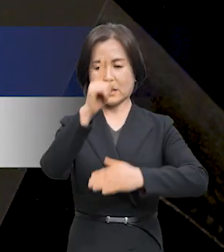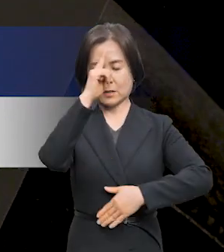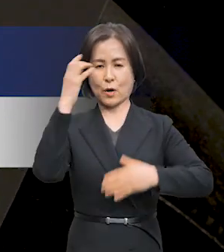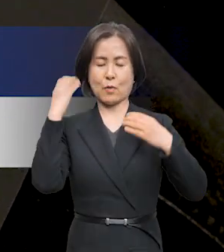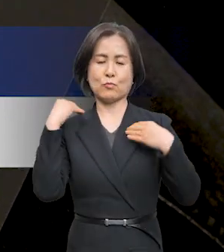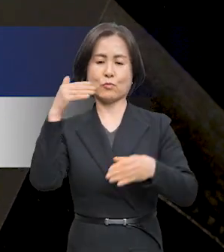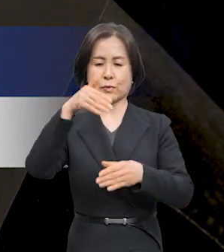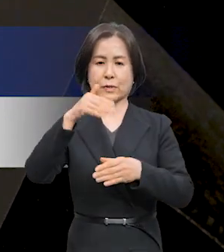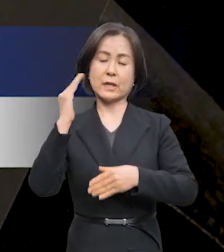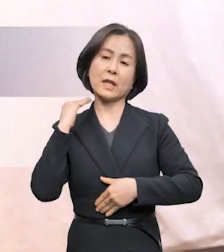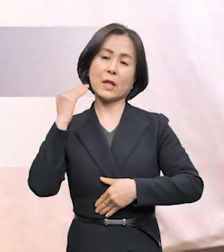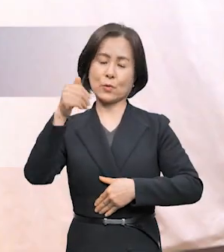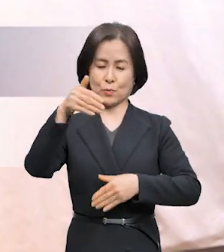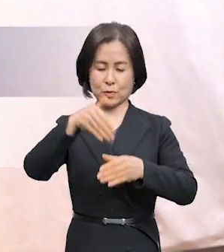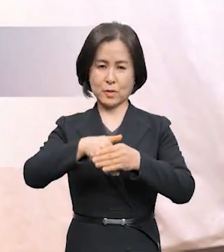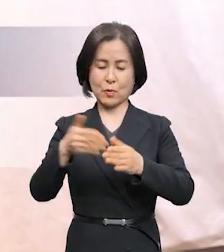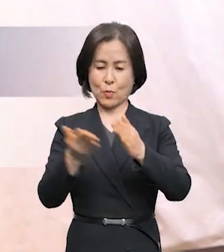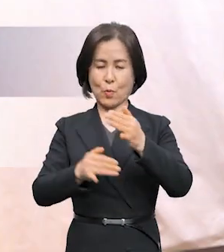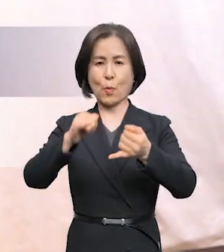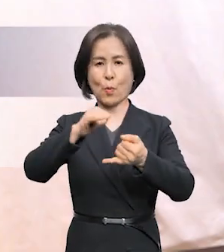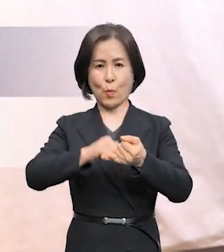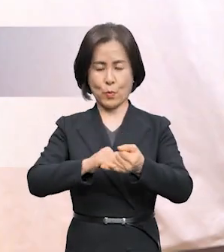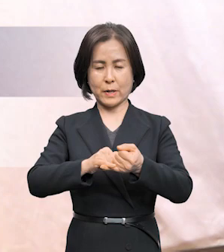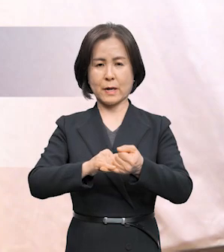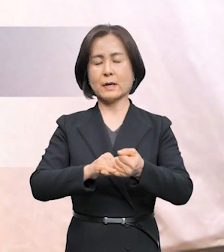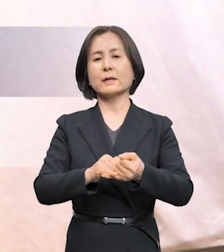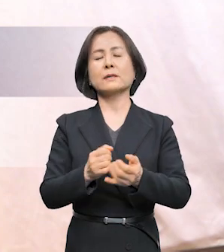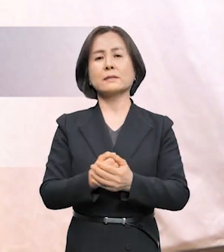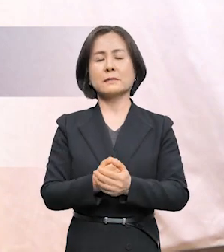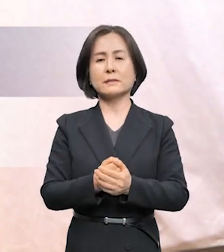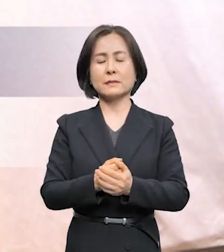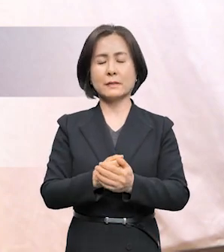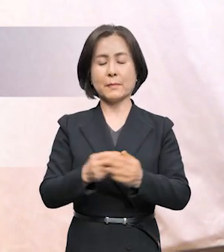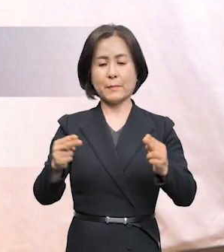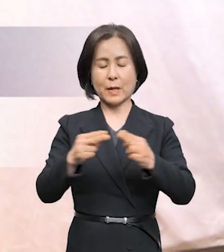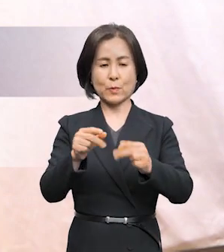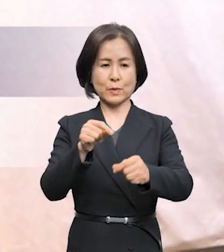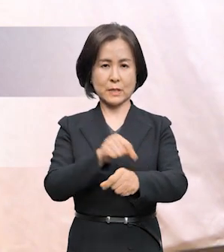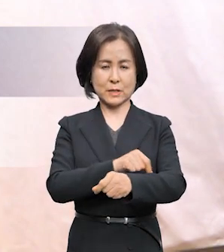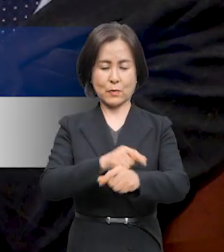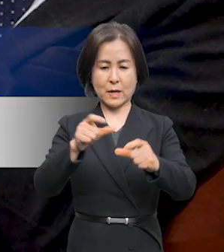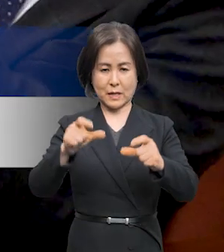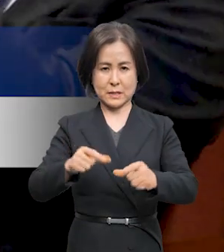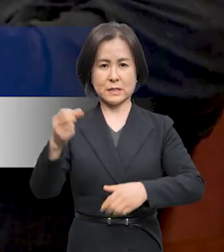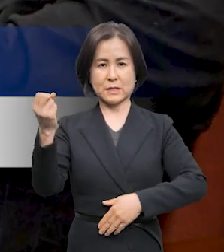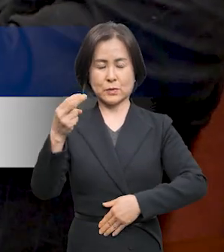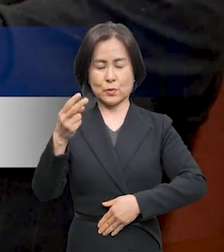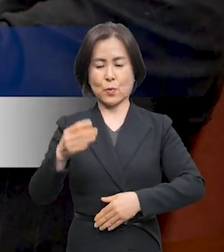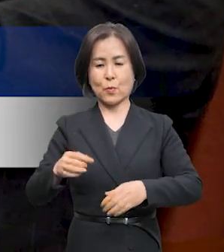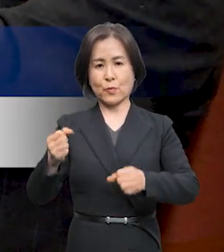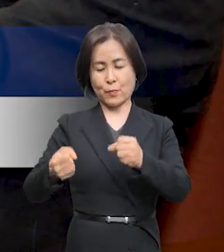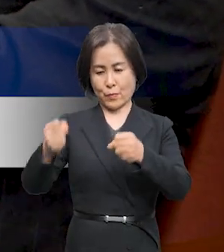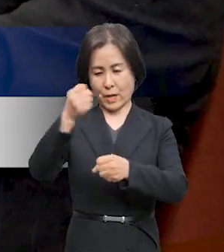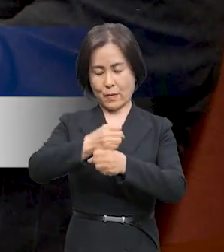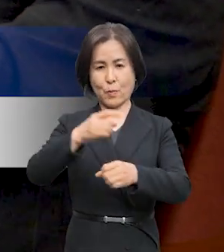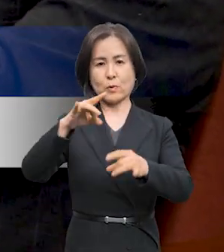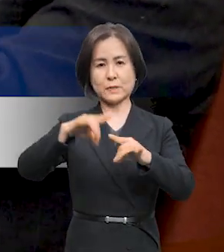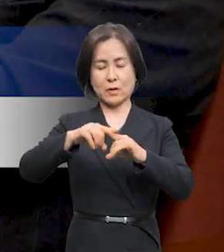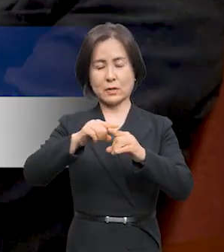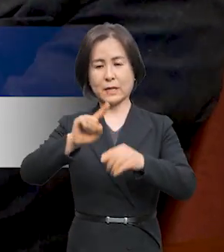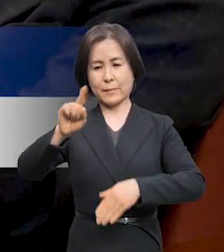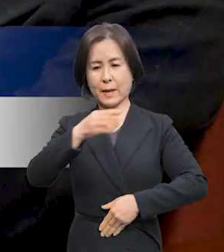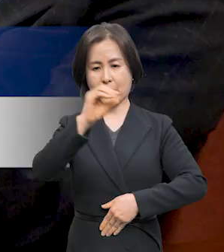담겼으며 특히 현 정부의 대성공약 국내 유일의 초광역 반도체 특화단지와 아리백실현 최적지 등의